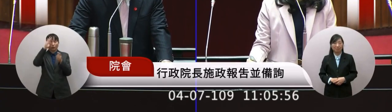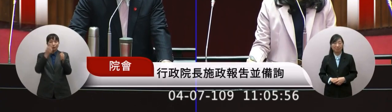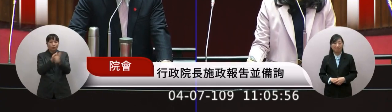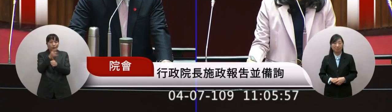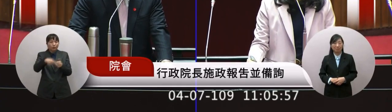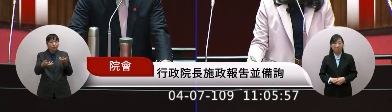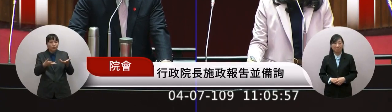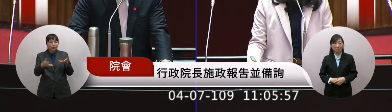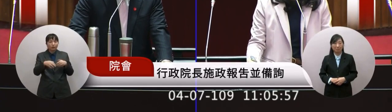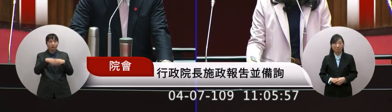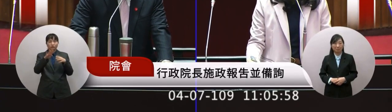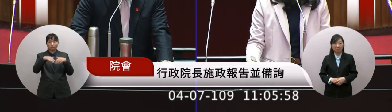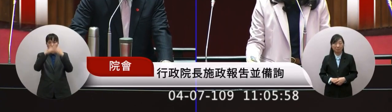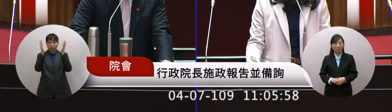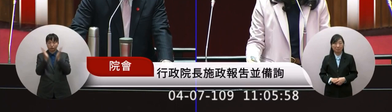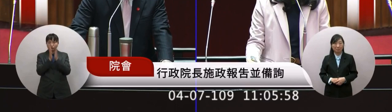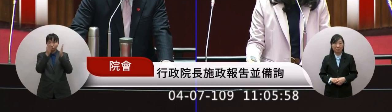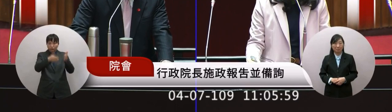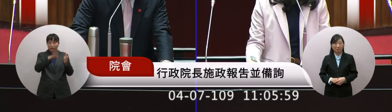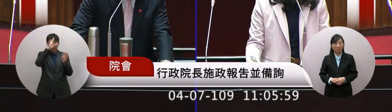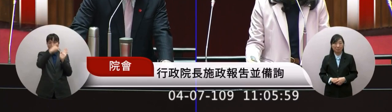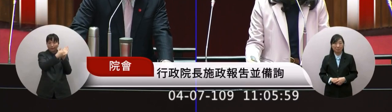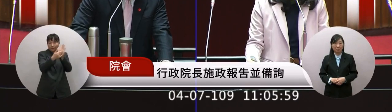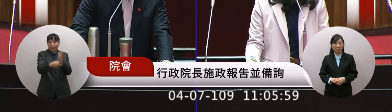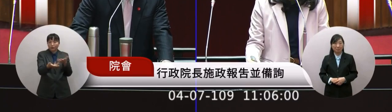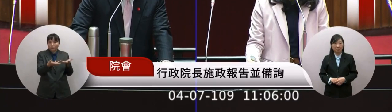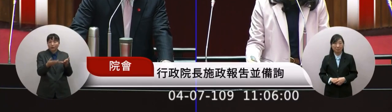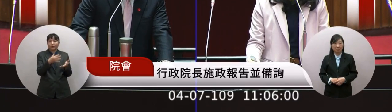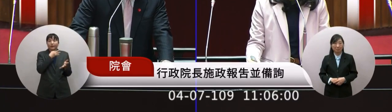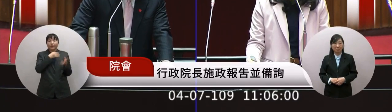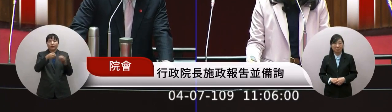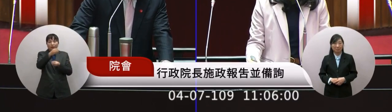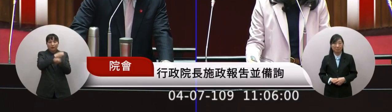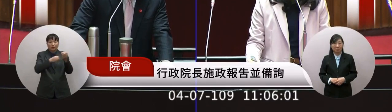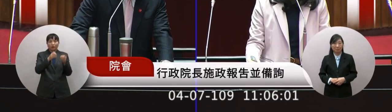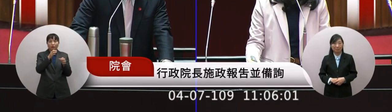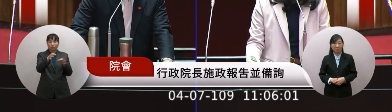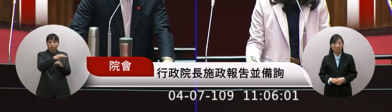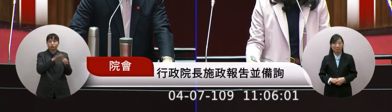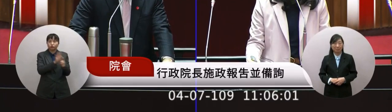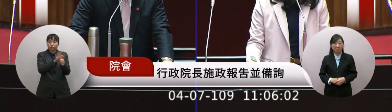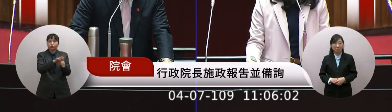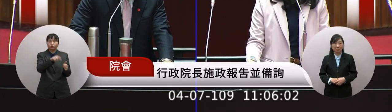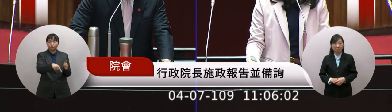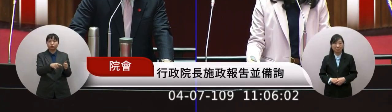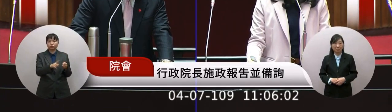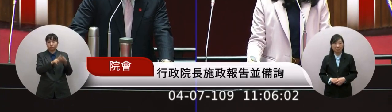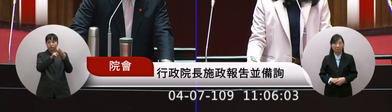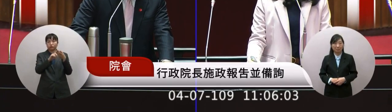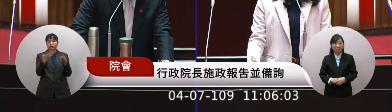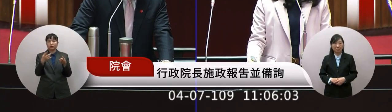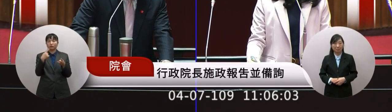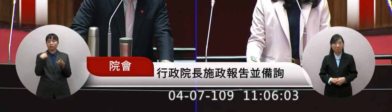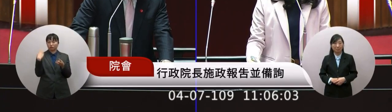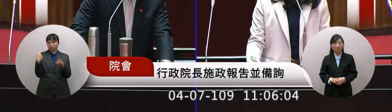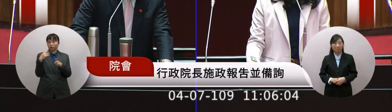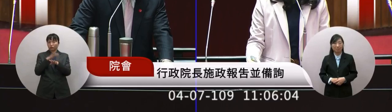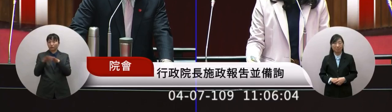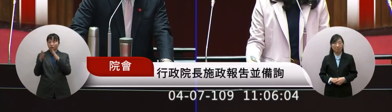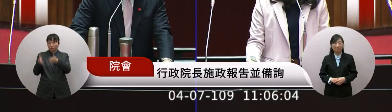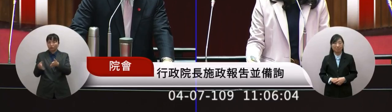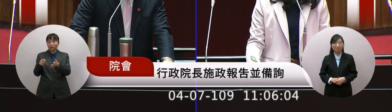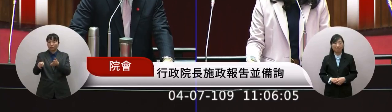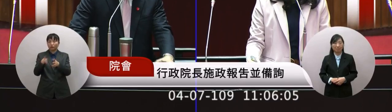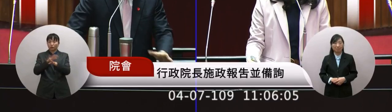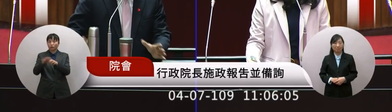关系，全力在防疫跟纾困振兴这一方面，所以我们还是会持续来